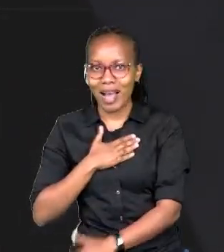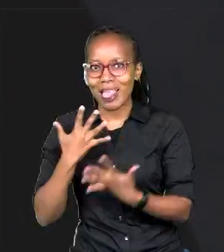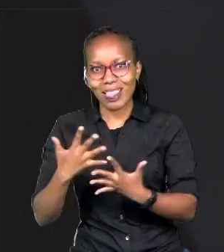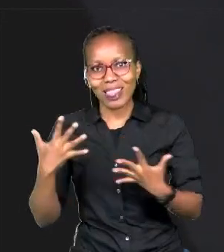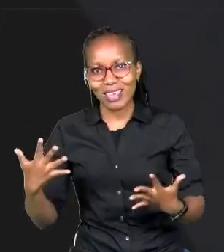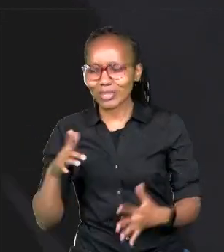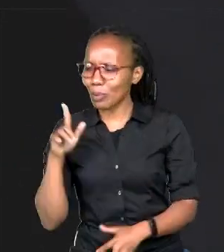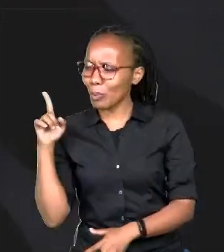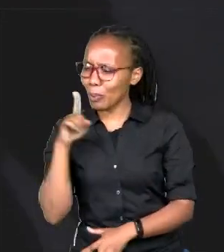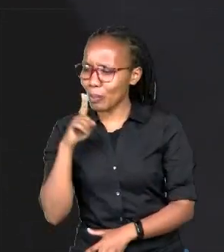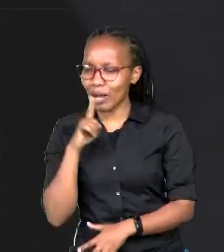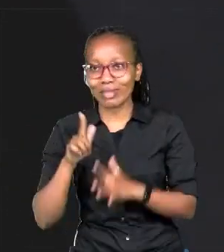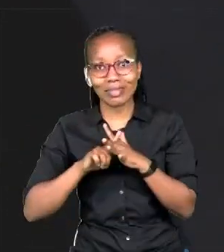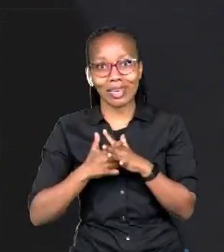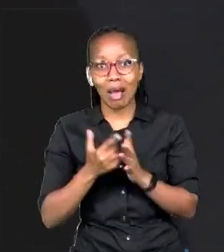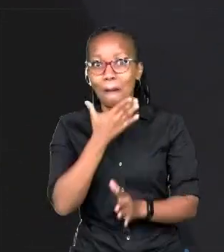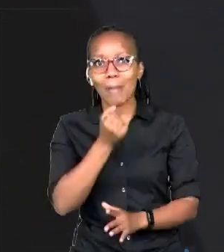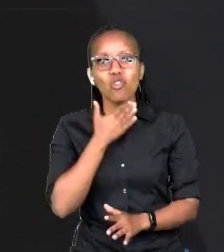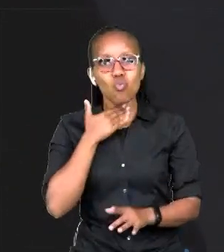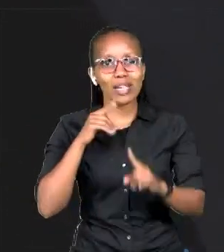kabisa. Juu hata ageniua.